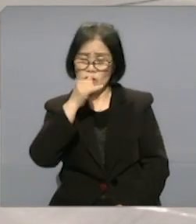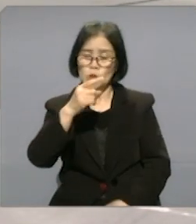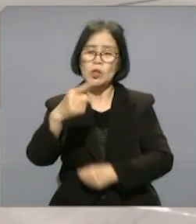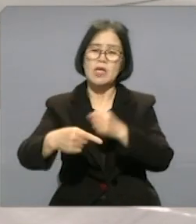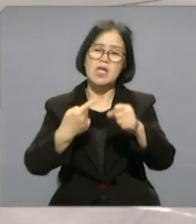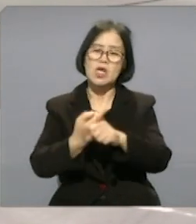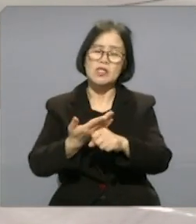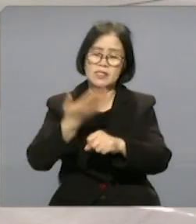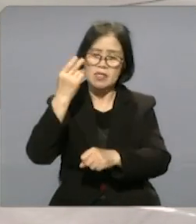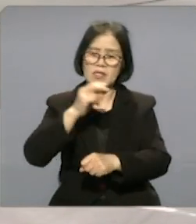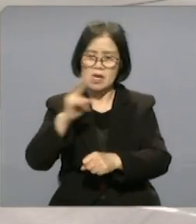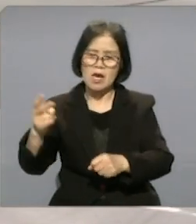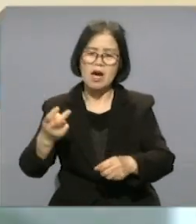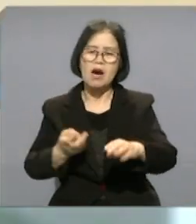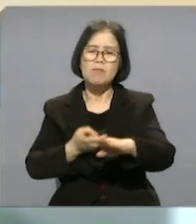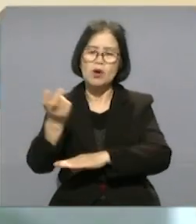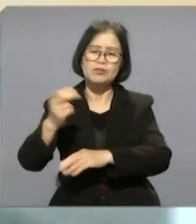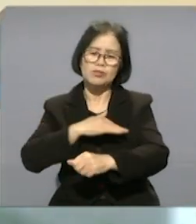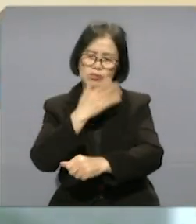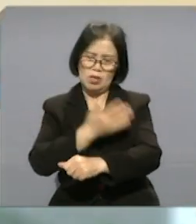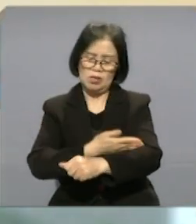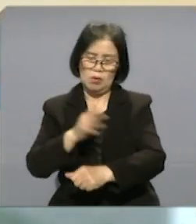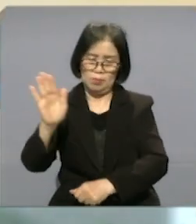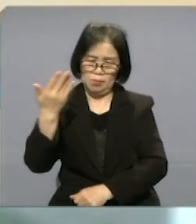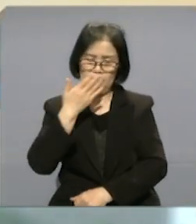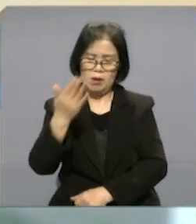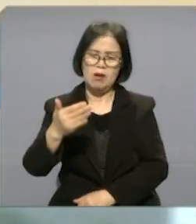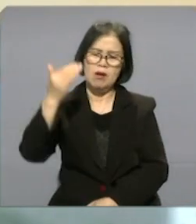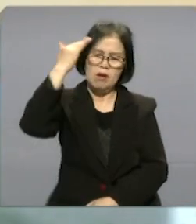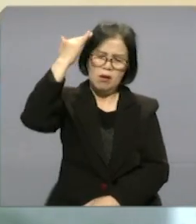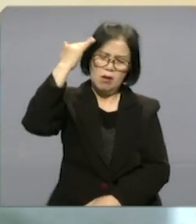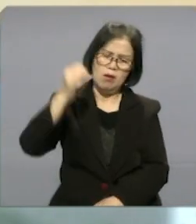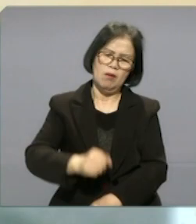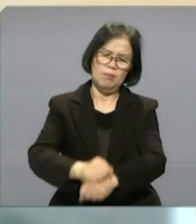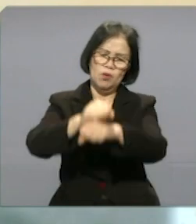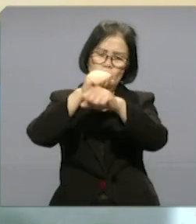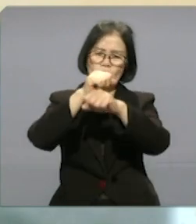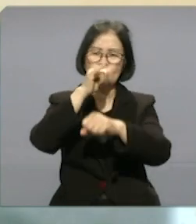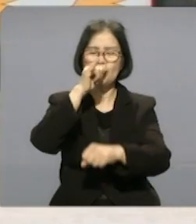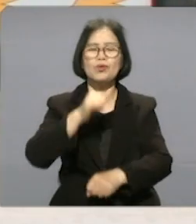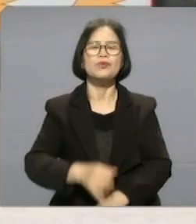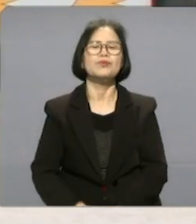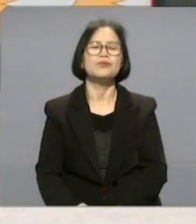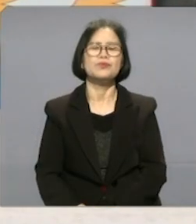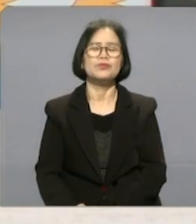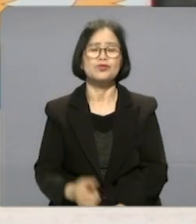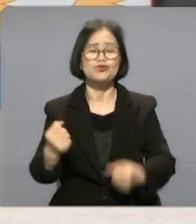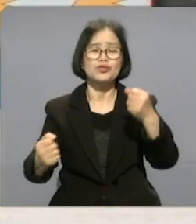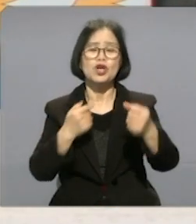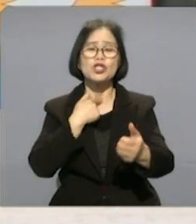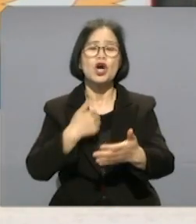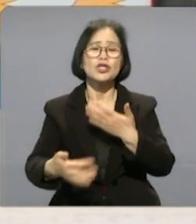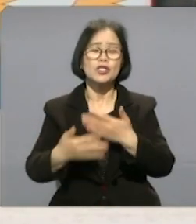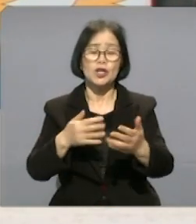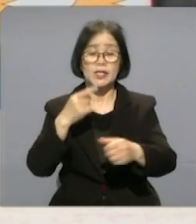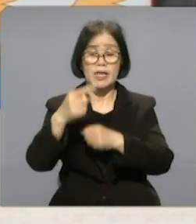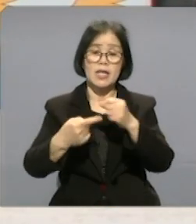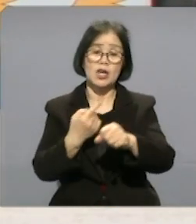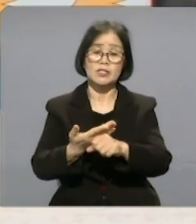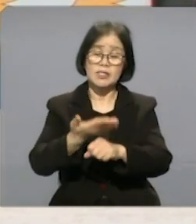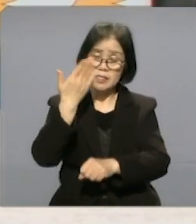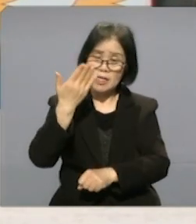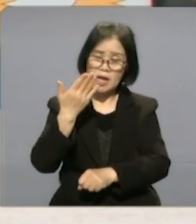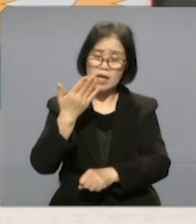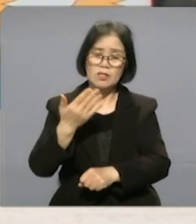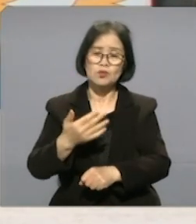지나야 버스를 몰 자격이 부여되는 등 걸림돌이 산적해 있습니다. 운전 경력, 1년 이상의